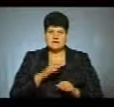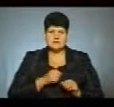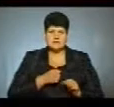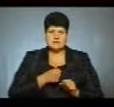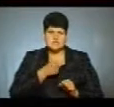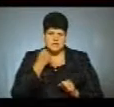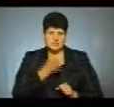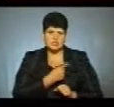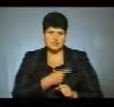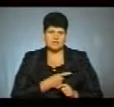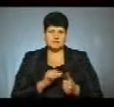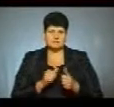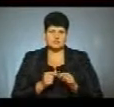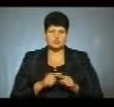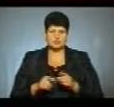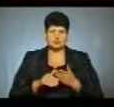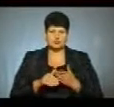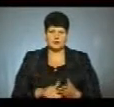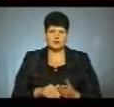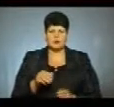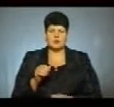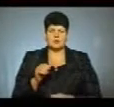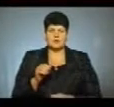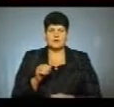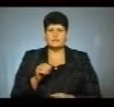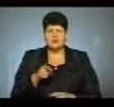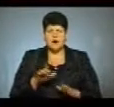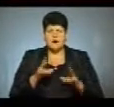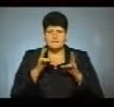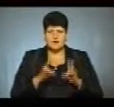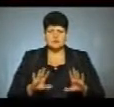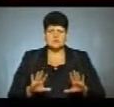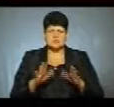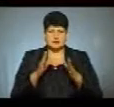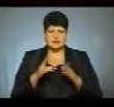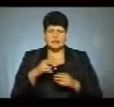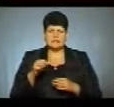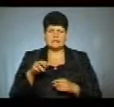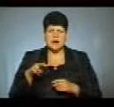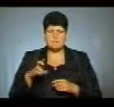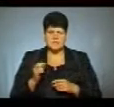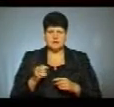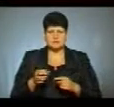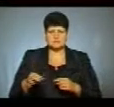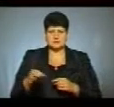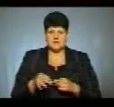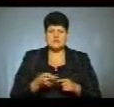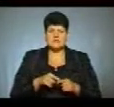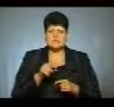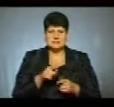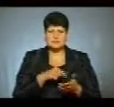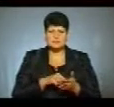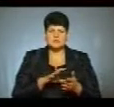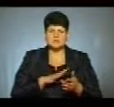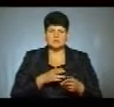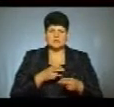лікарка зміни швидкої допомоги Вікторія Андріуці. Аварія сталася на дамбі Тернопільського ставу. Через це в місті були затори майже